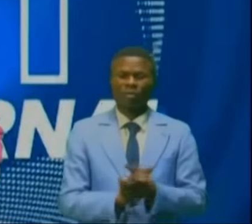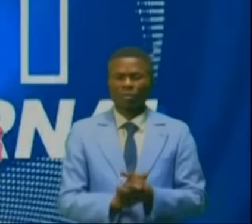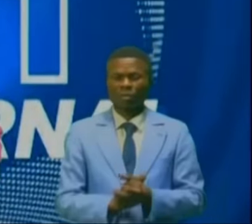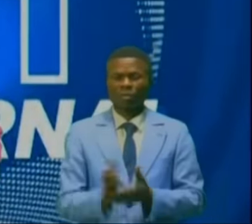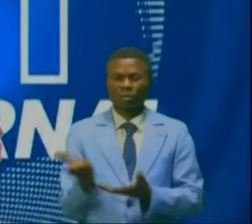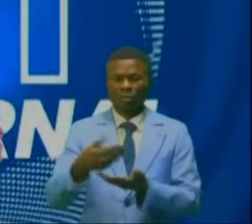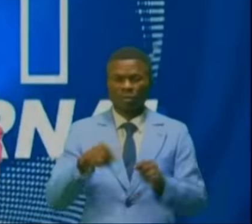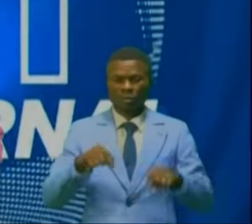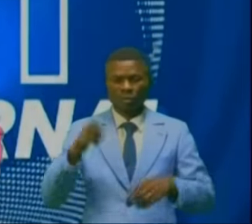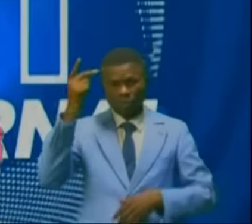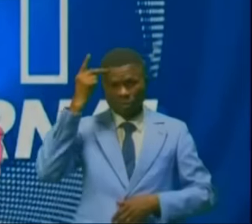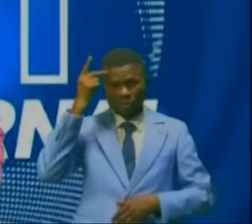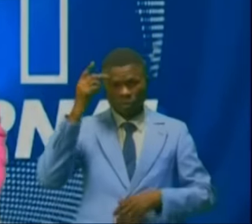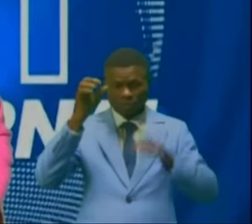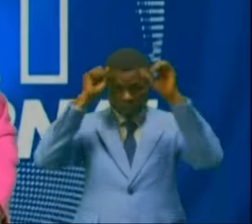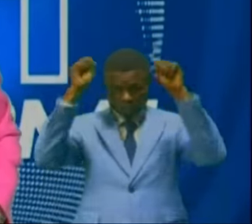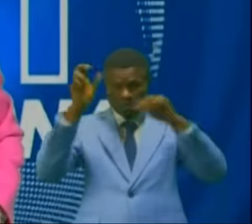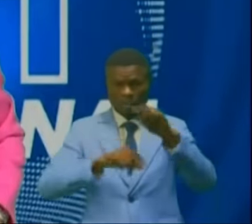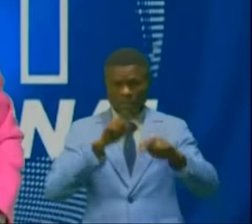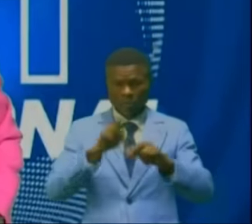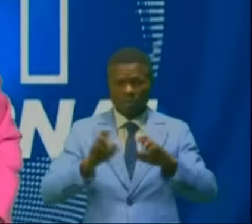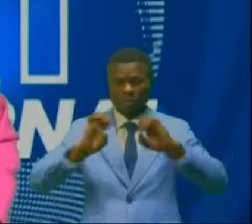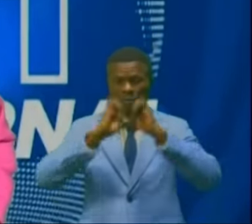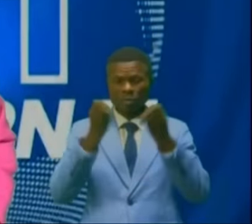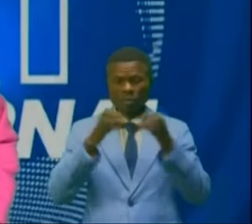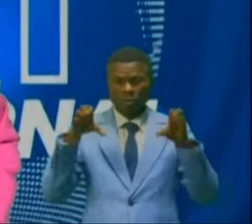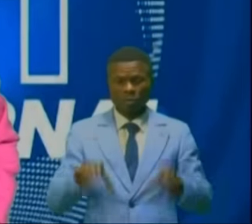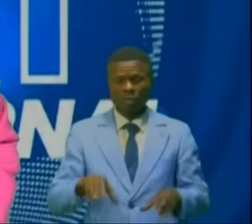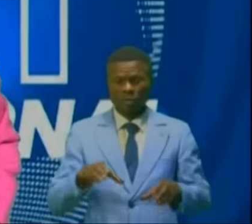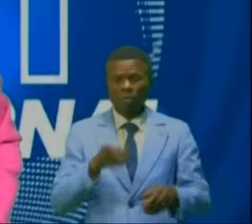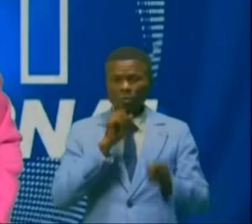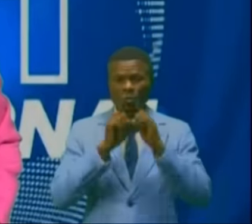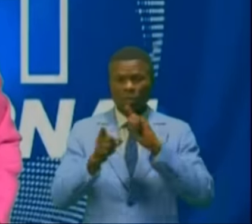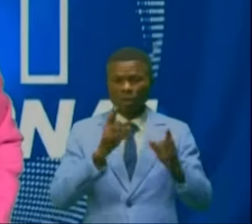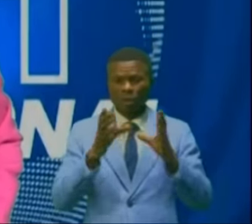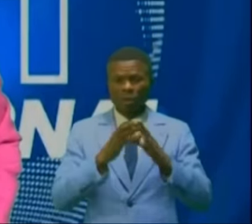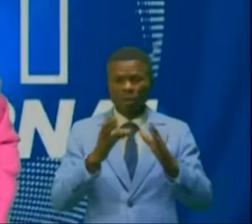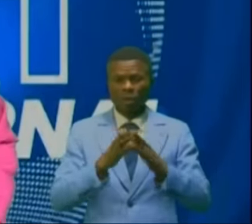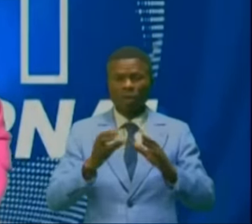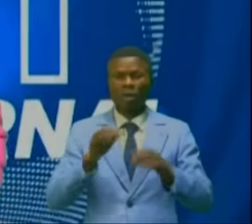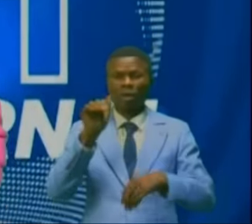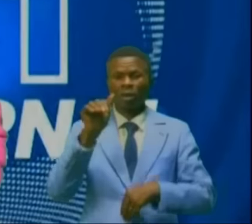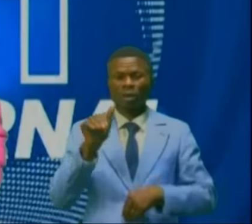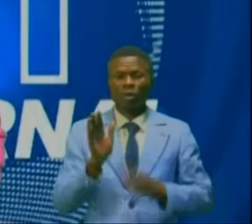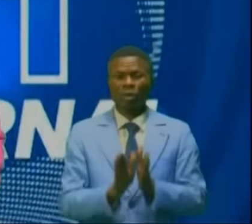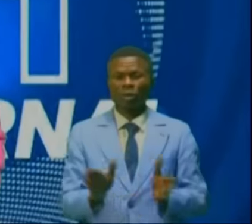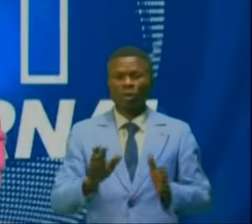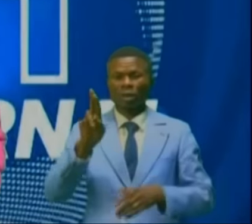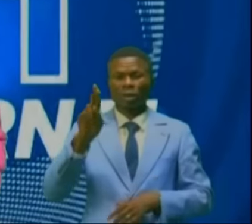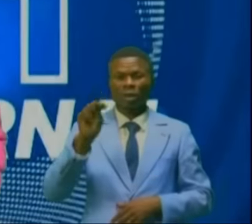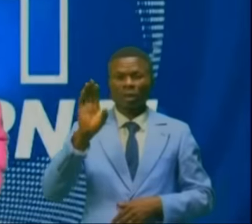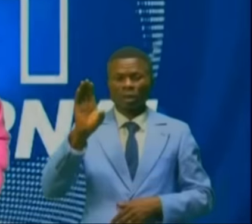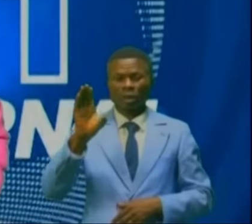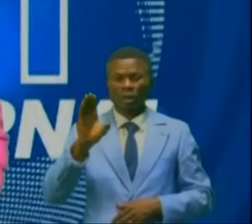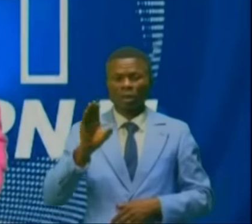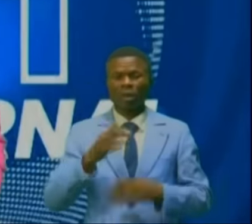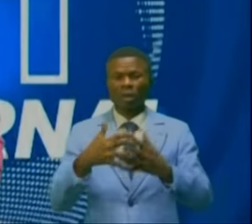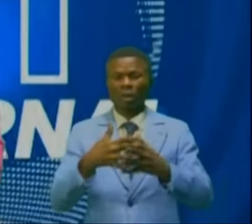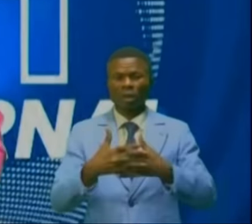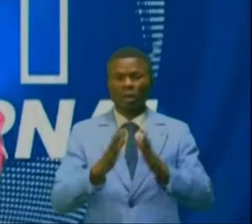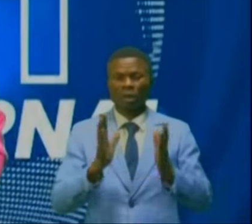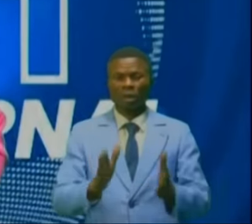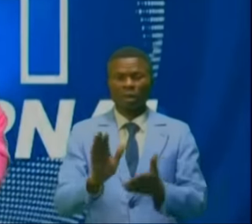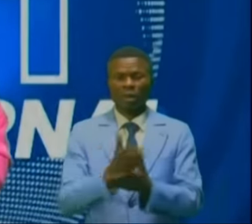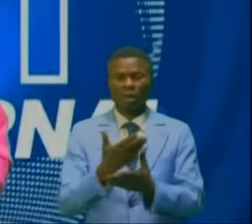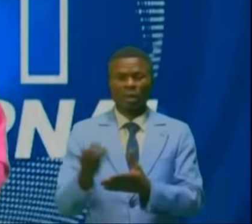Retour à Kinshasa, où le président national des entreprises du Congo s'est entretenu avec la directrice générale de la RTNC sur le partenariat